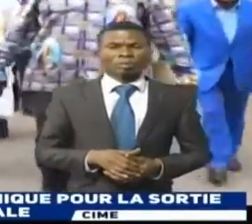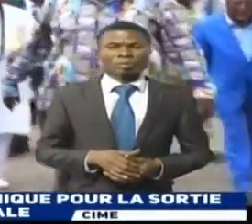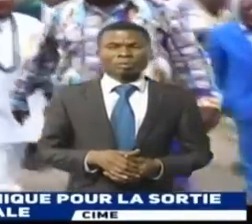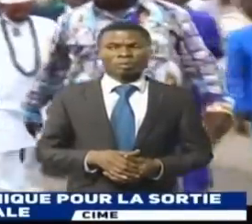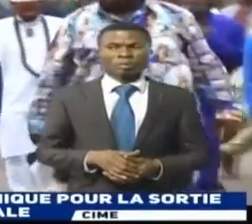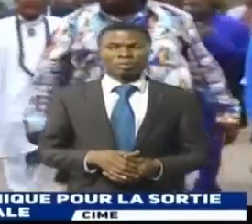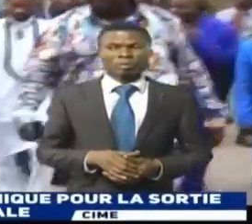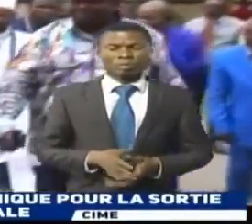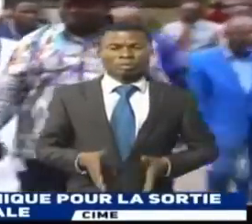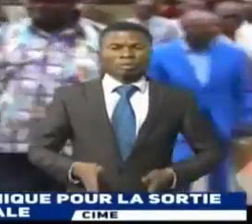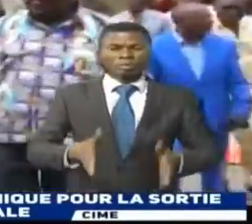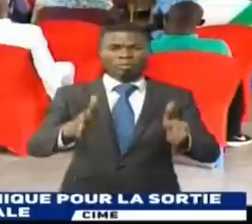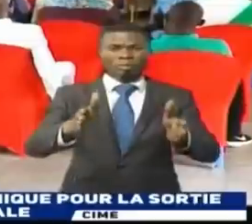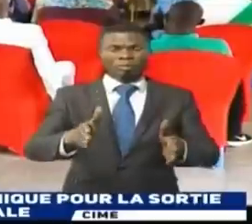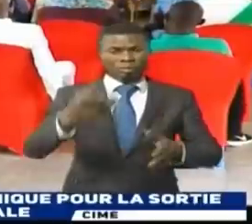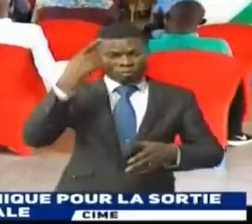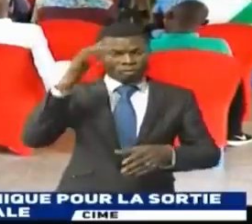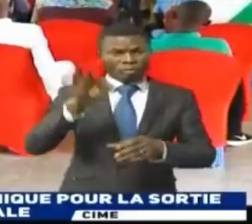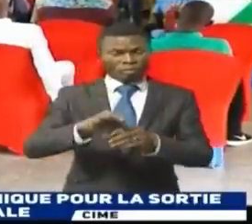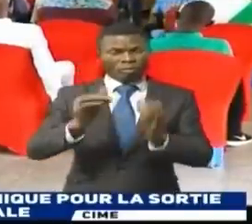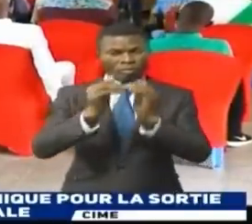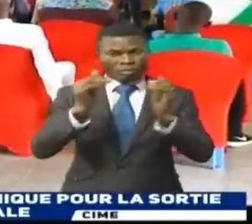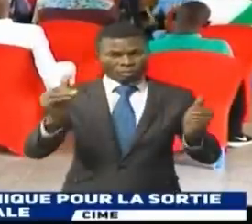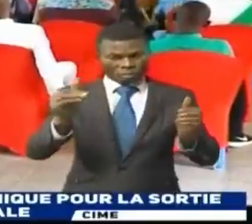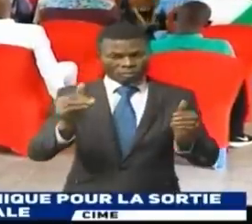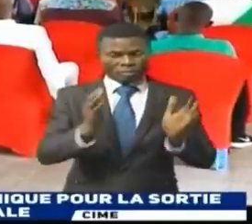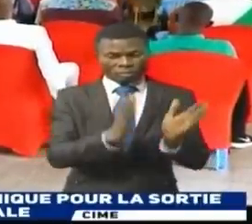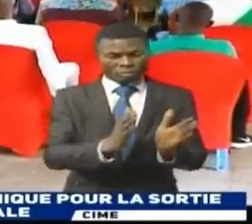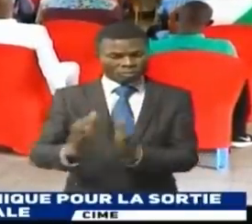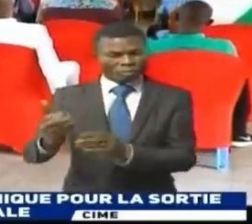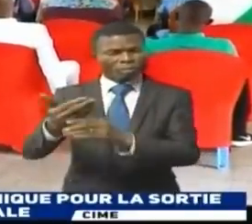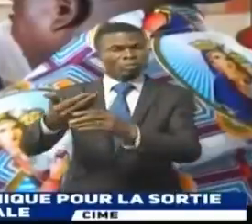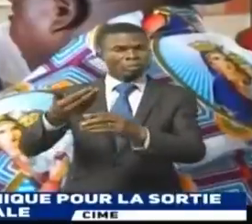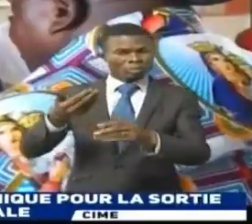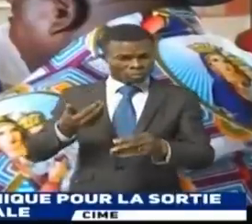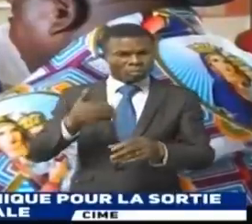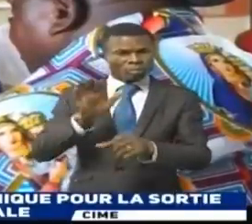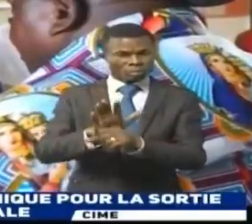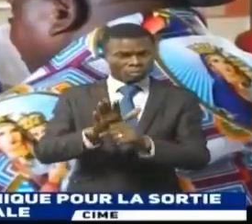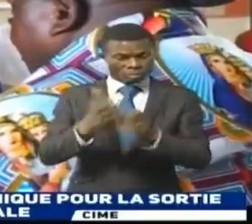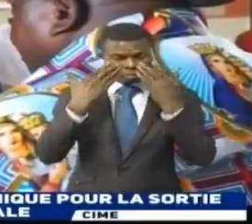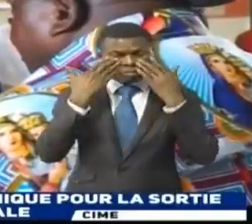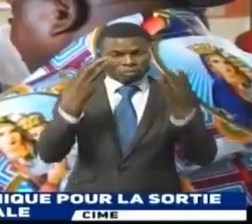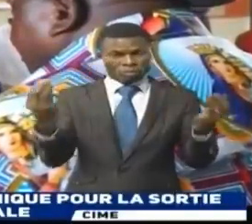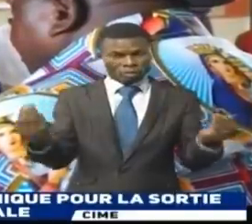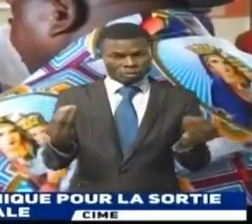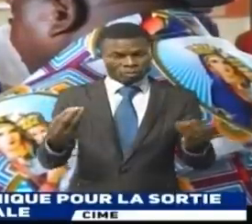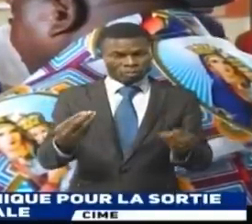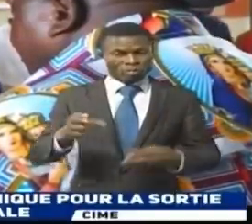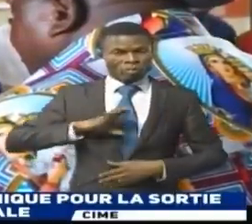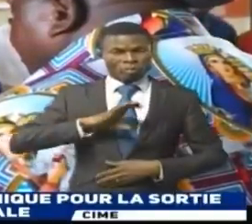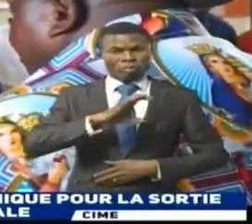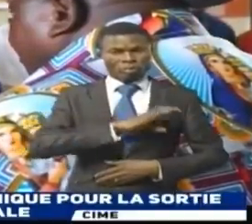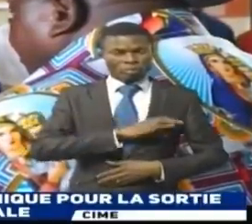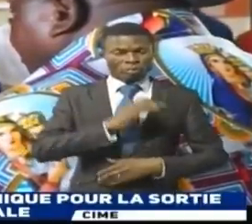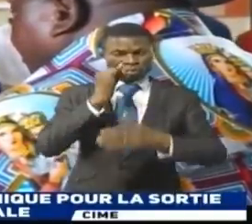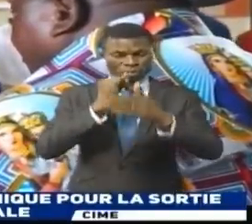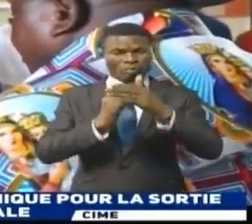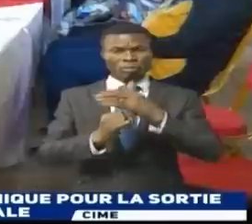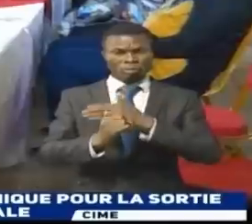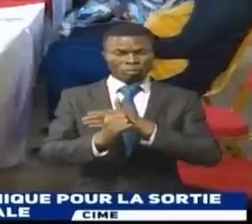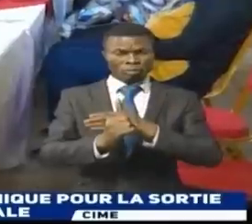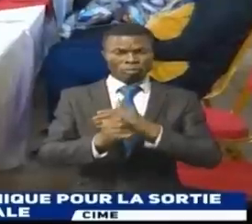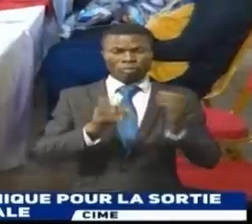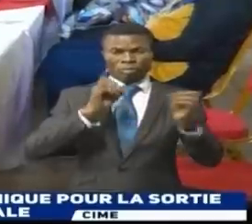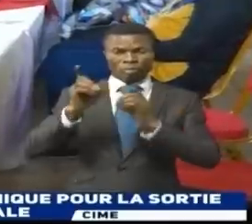Le chemin pour les élections apaisées doit être balisé davantage. Voilà pourquoi la Commission pour l'intégrité et la